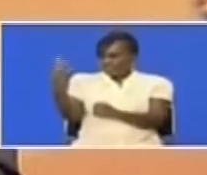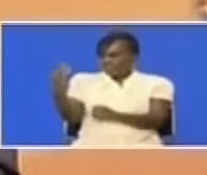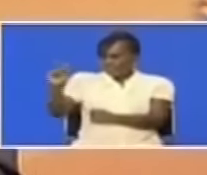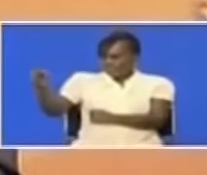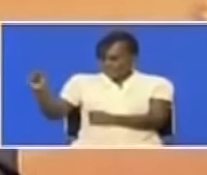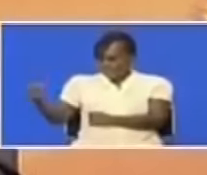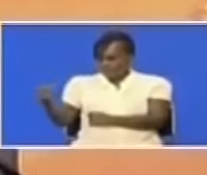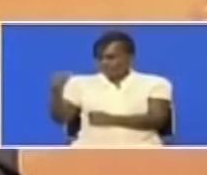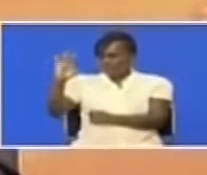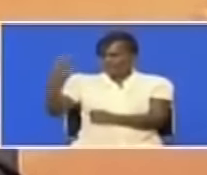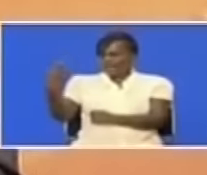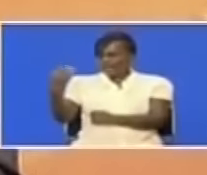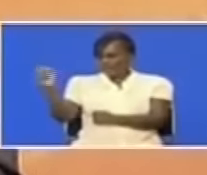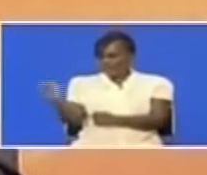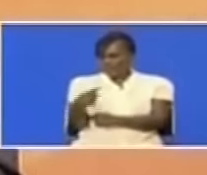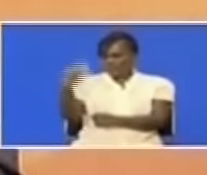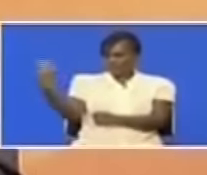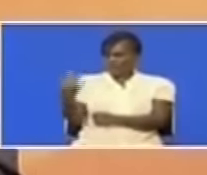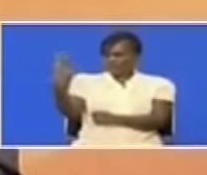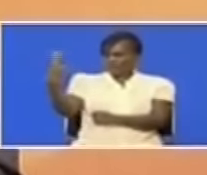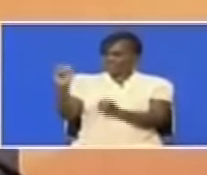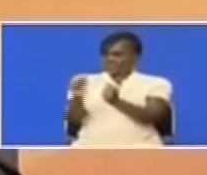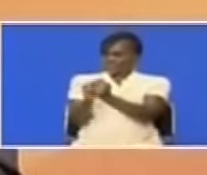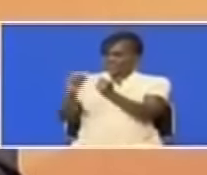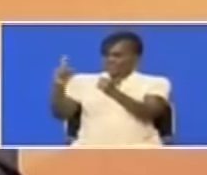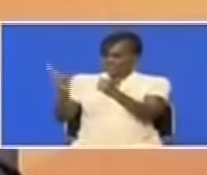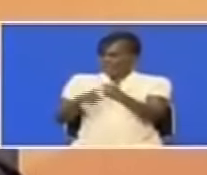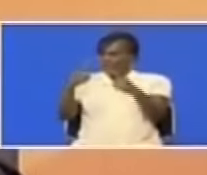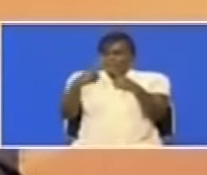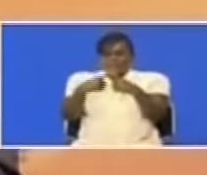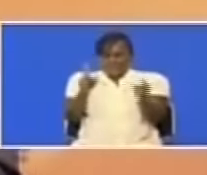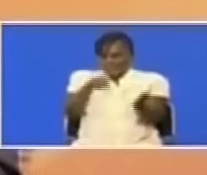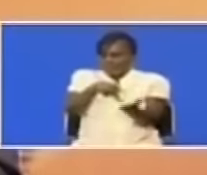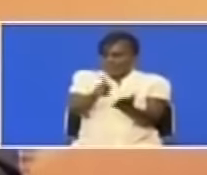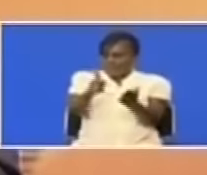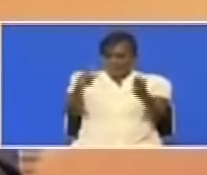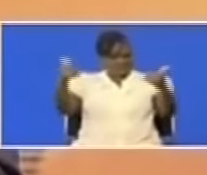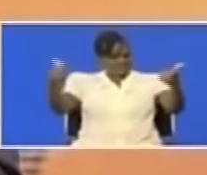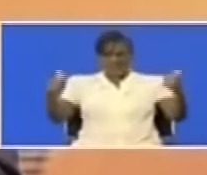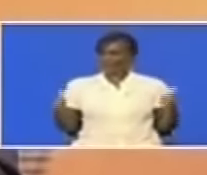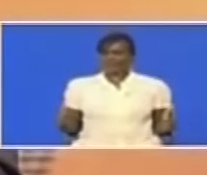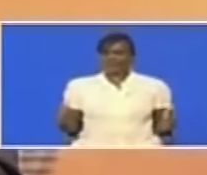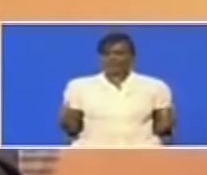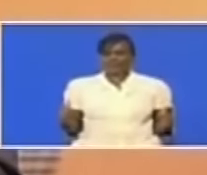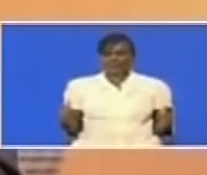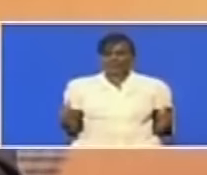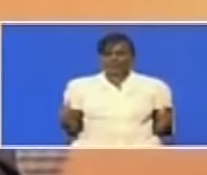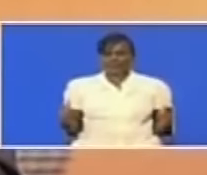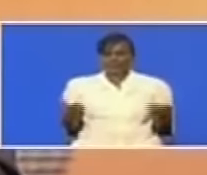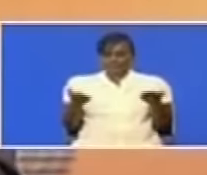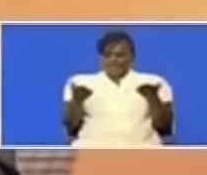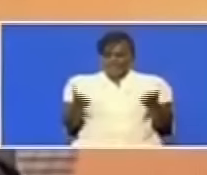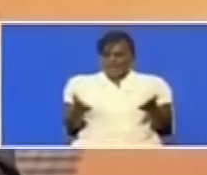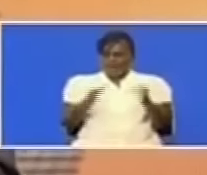40.95 tarehe 3 mwezi wa Machi 2016. Lakini malipo hayo huenda yakawa ngoma. Sasa